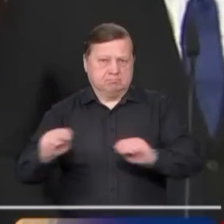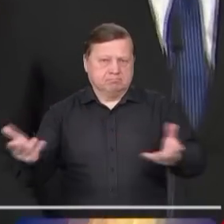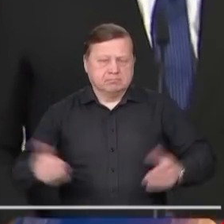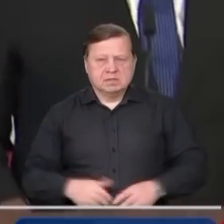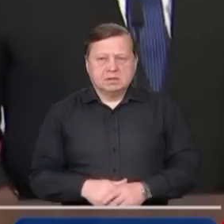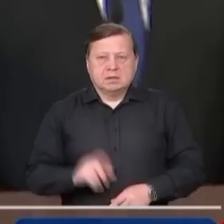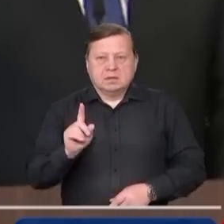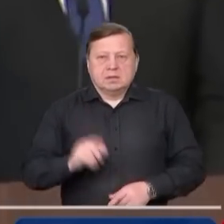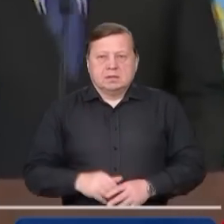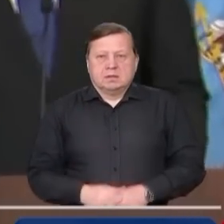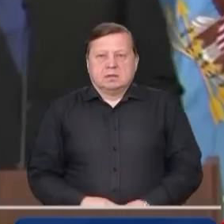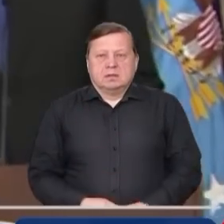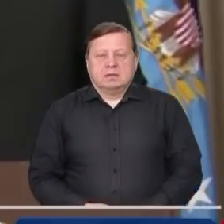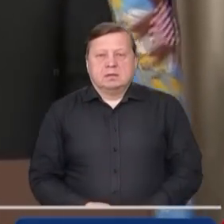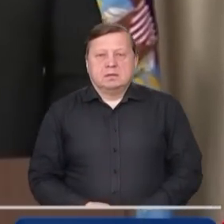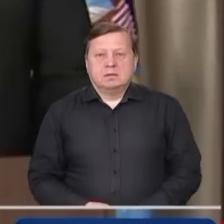Natomiast